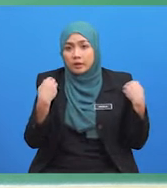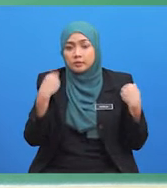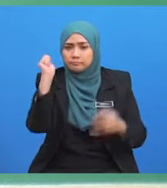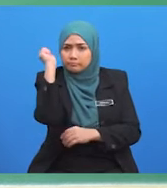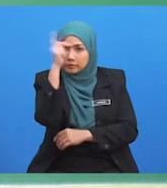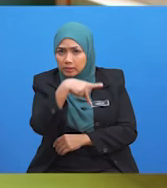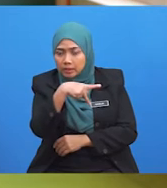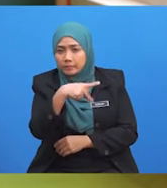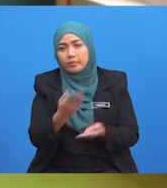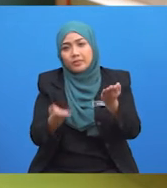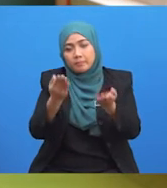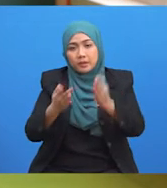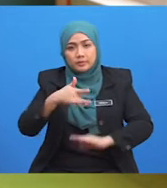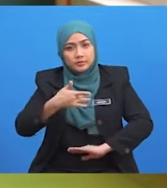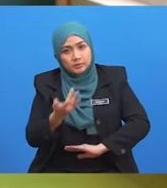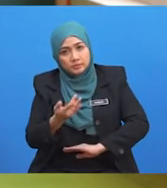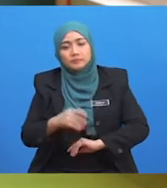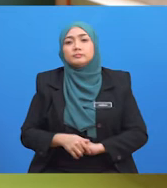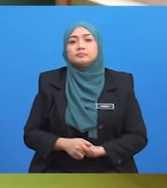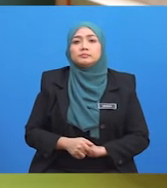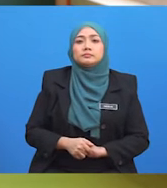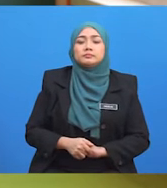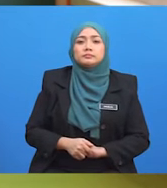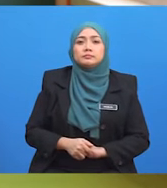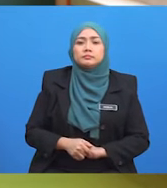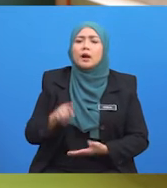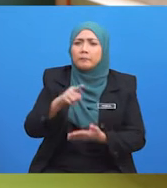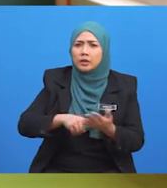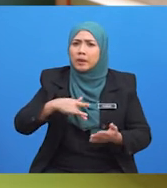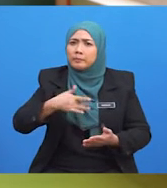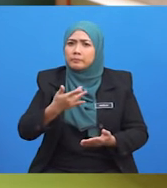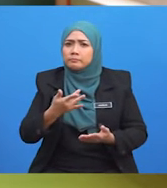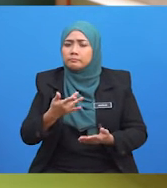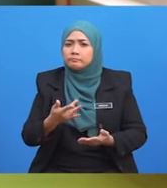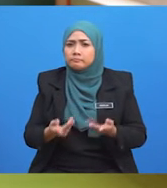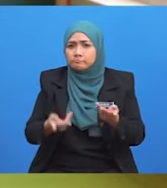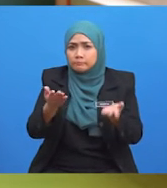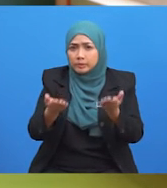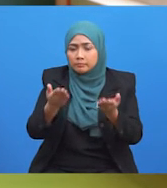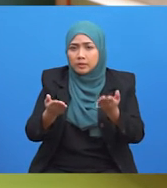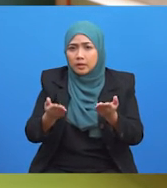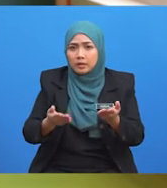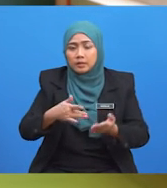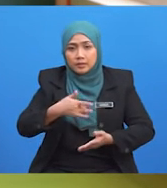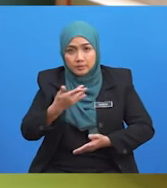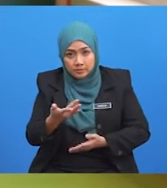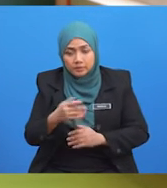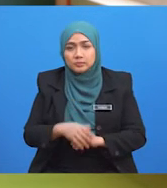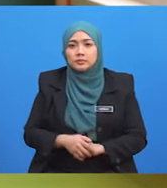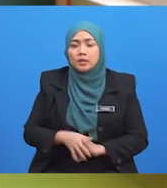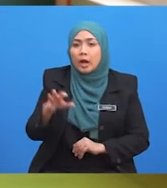rasa. Apakah perasaan timbang rasa? Bertimbang rasa adalah mengambil